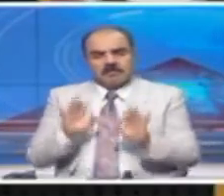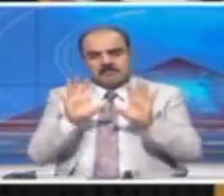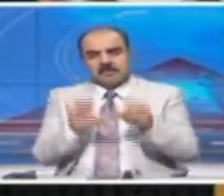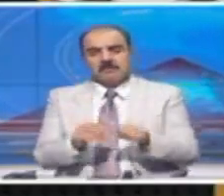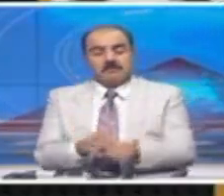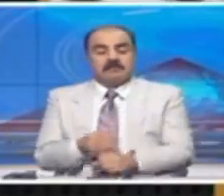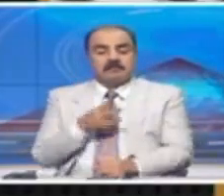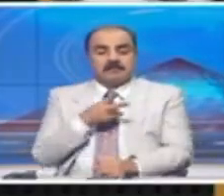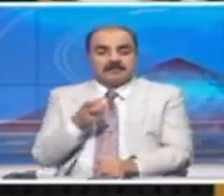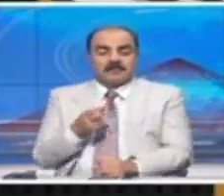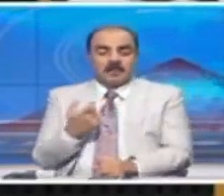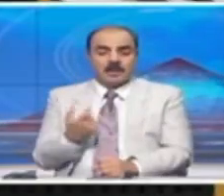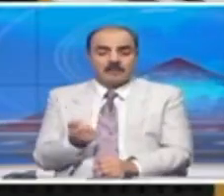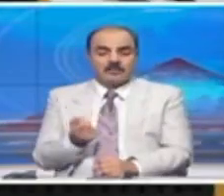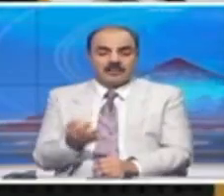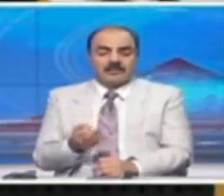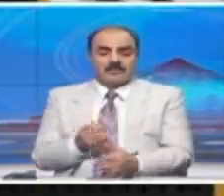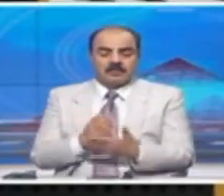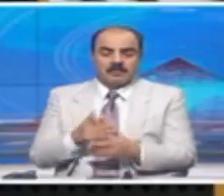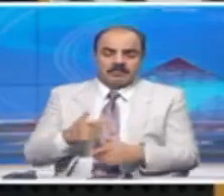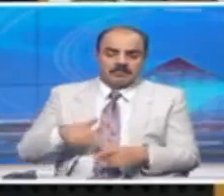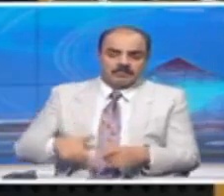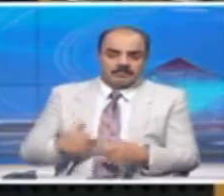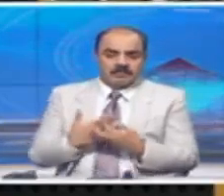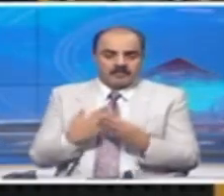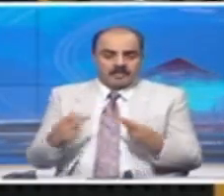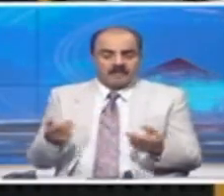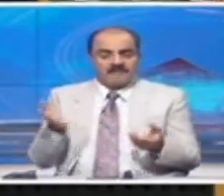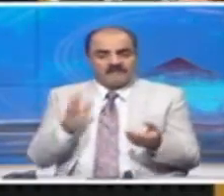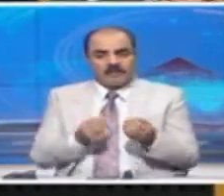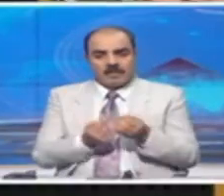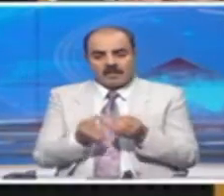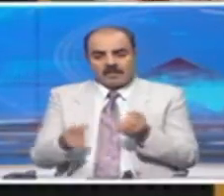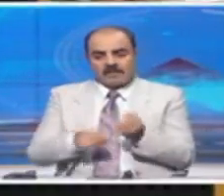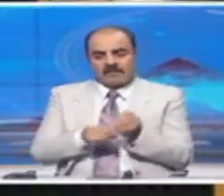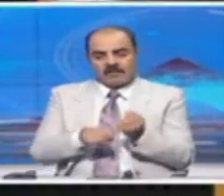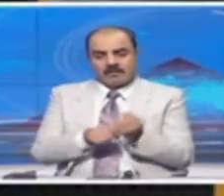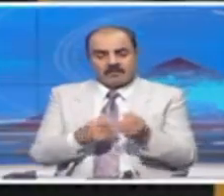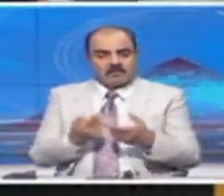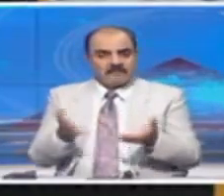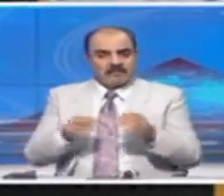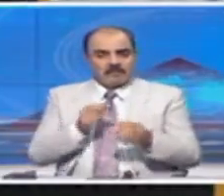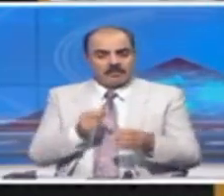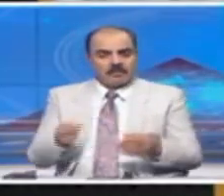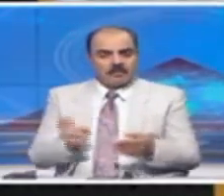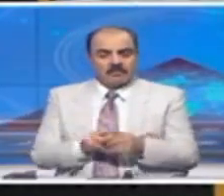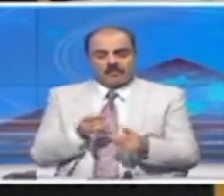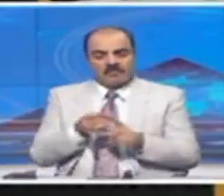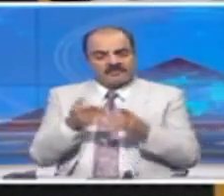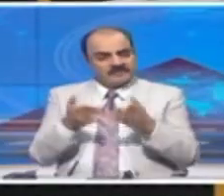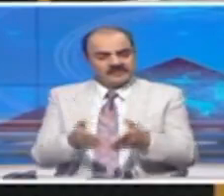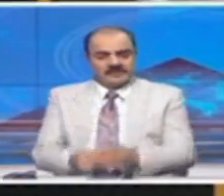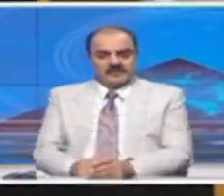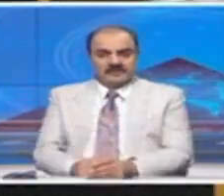معهم 235 قطعة سلاح ناري وكميات كبيرة من الطلقات مختلفة الأعيرة والمواد